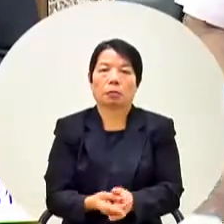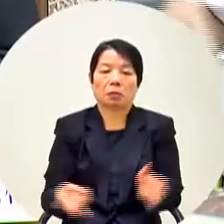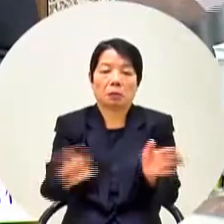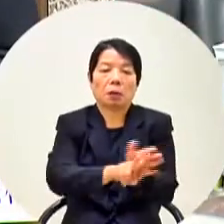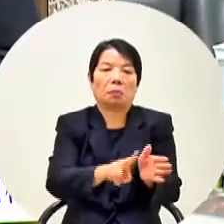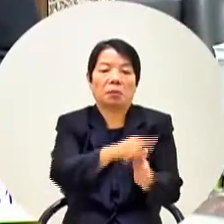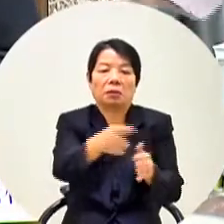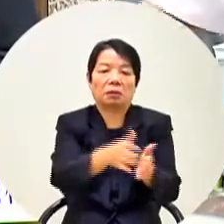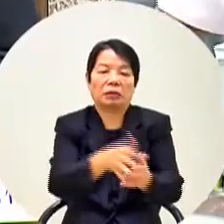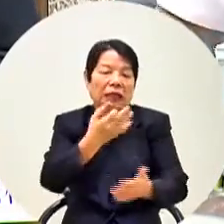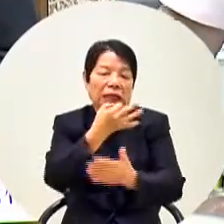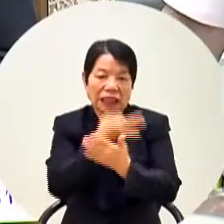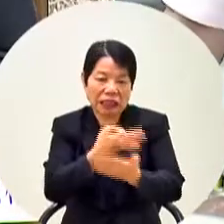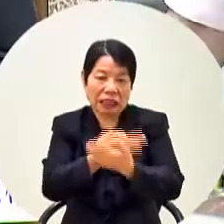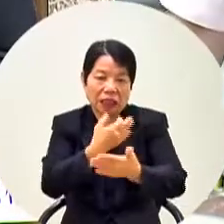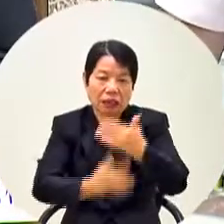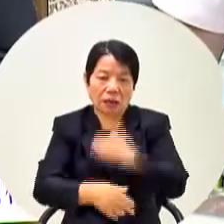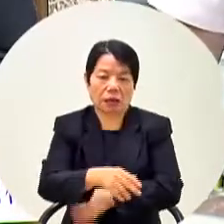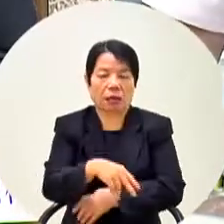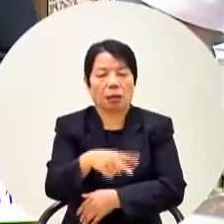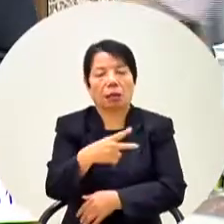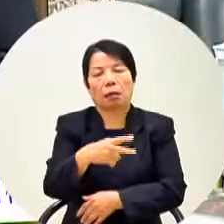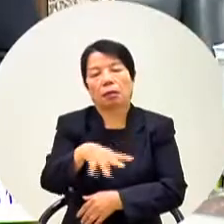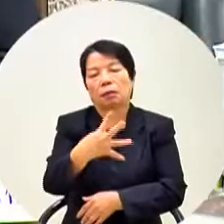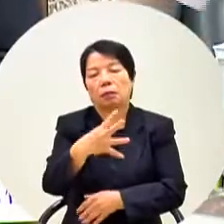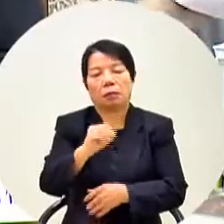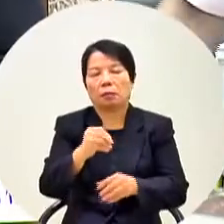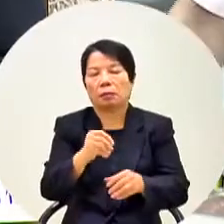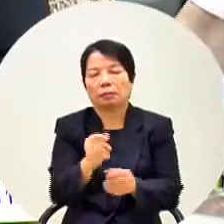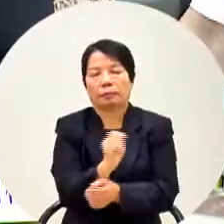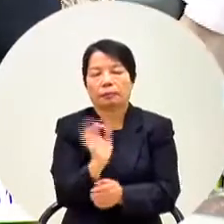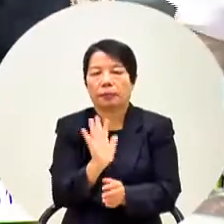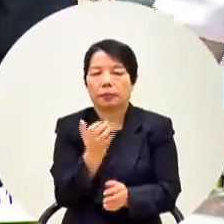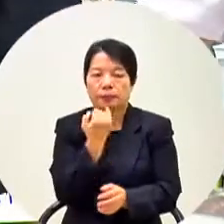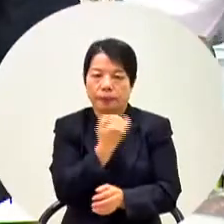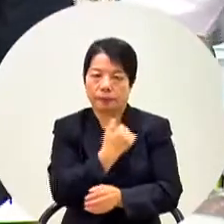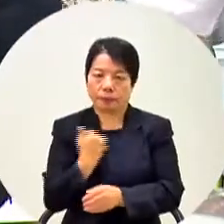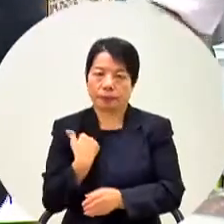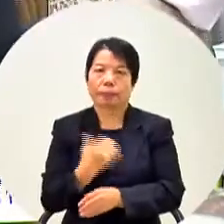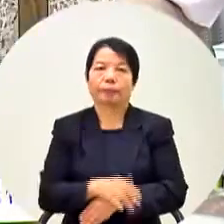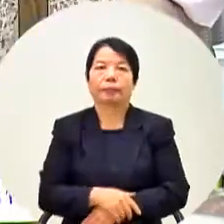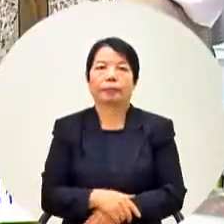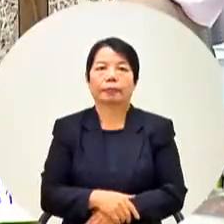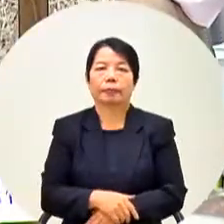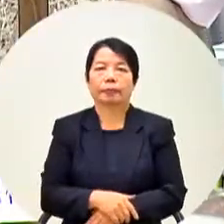哦，替百姓想一个啦，好无？ 我来了解下你的介绍，好不好？好，谢谢。